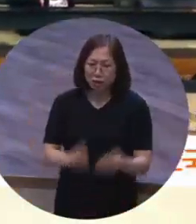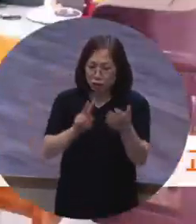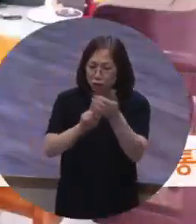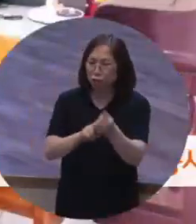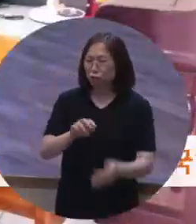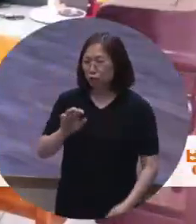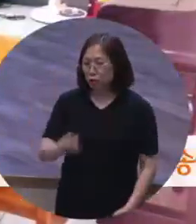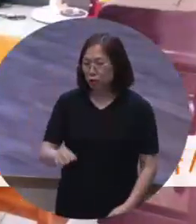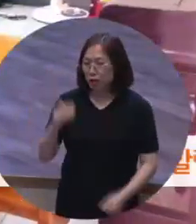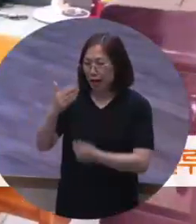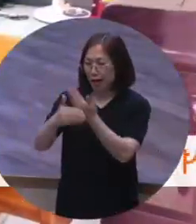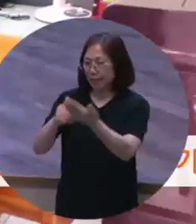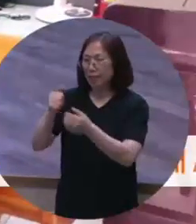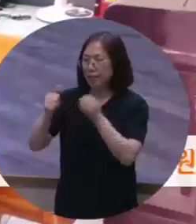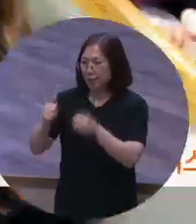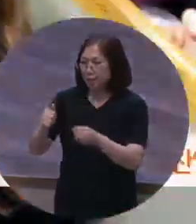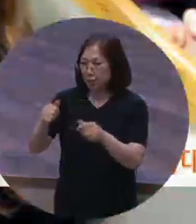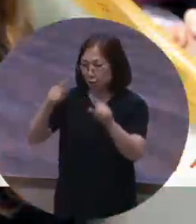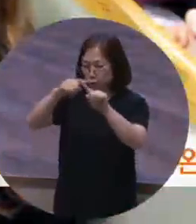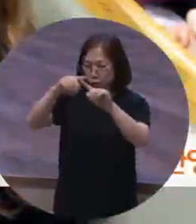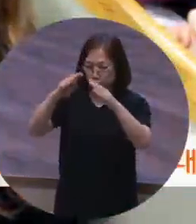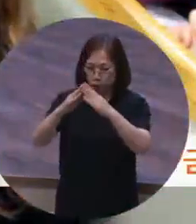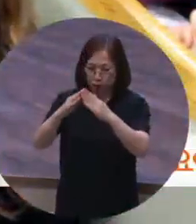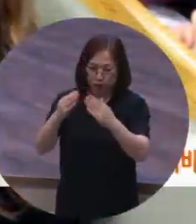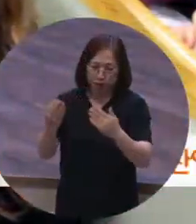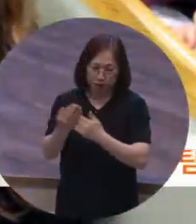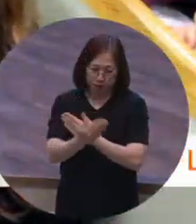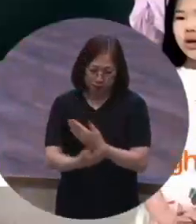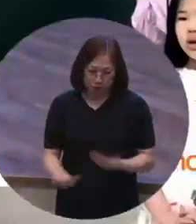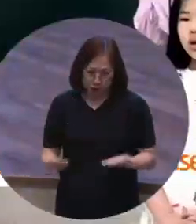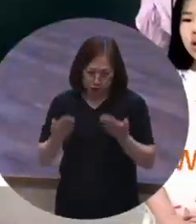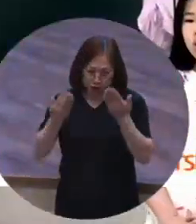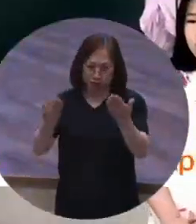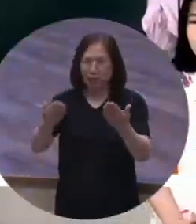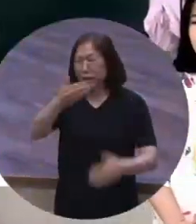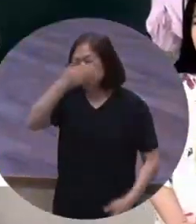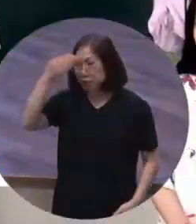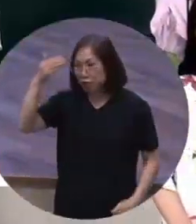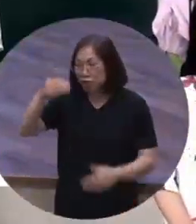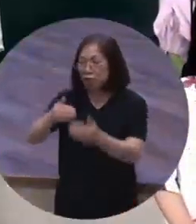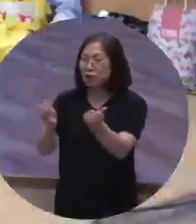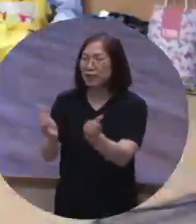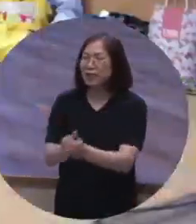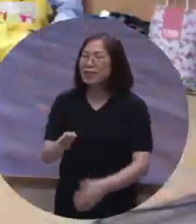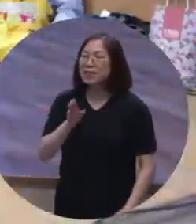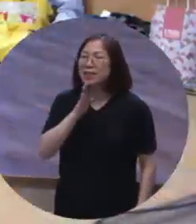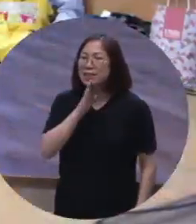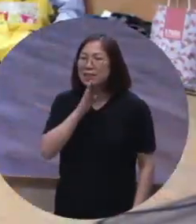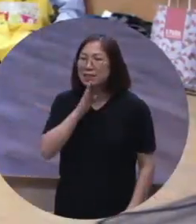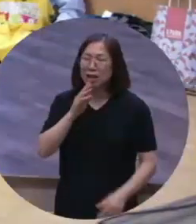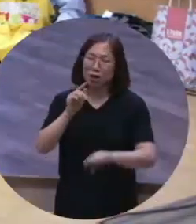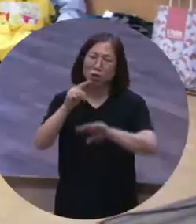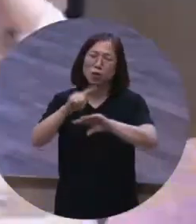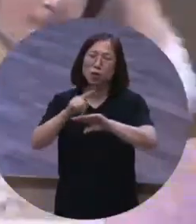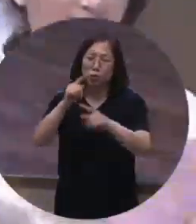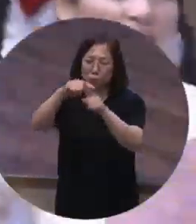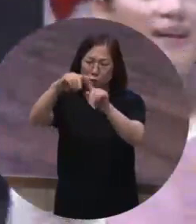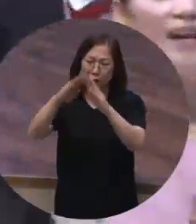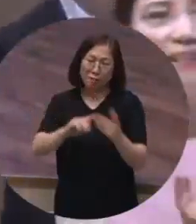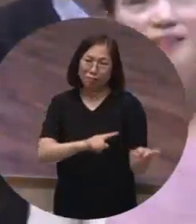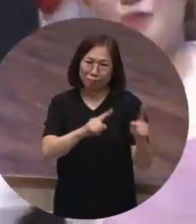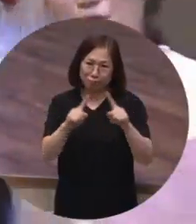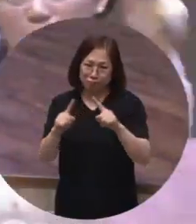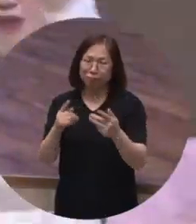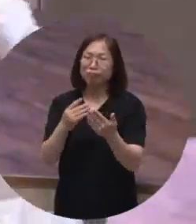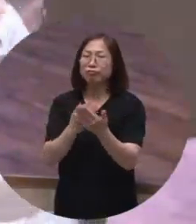곳에서도 하나님 앞에서 교회를 섬기는 쿠람데오 청년들. 그들이야말로 진정한 교회의 불꽃입니다.